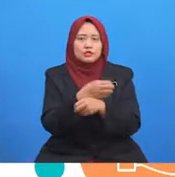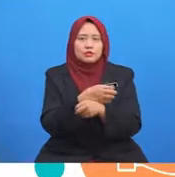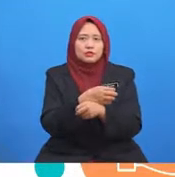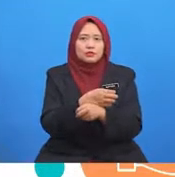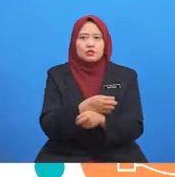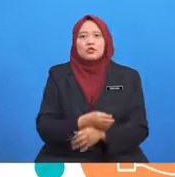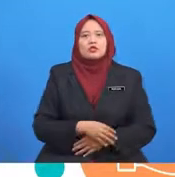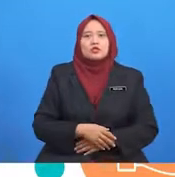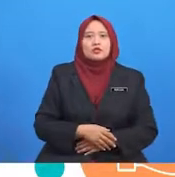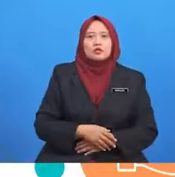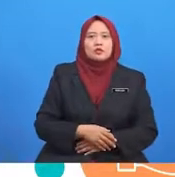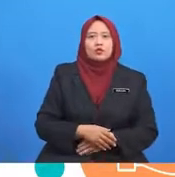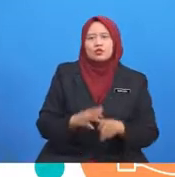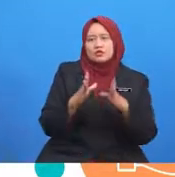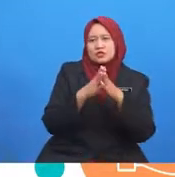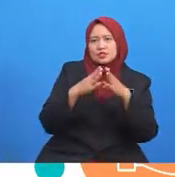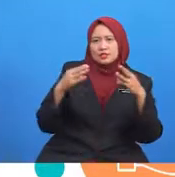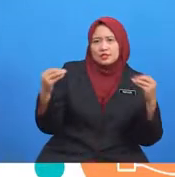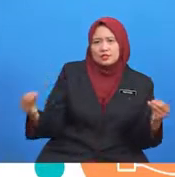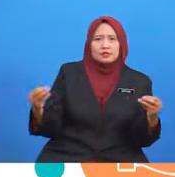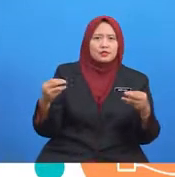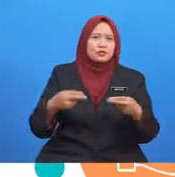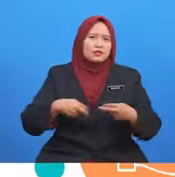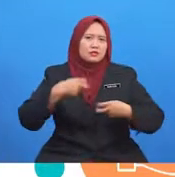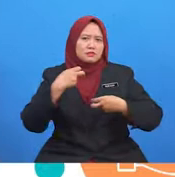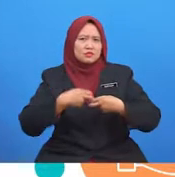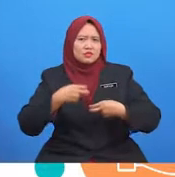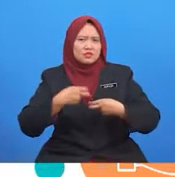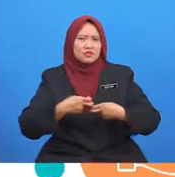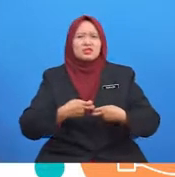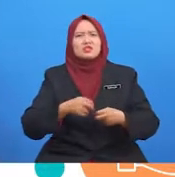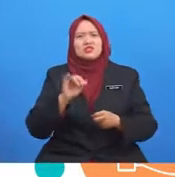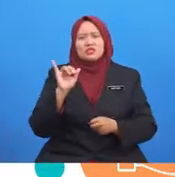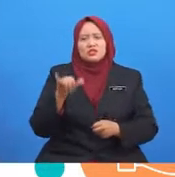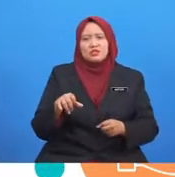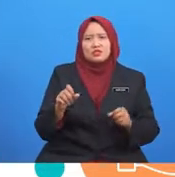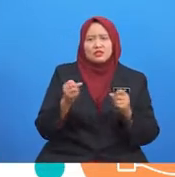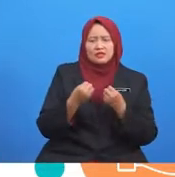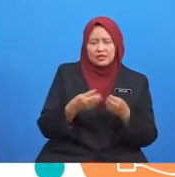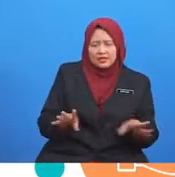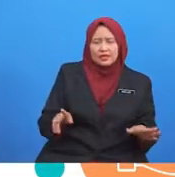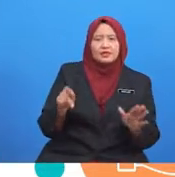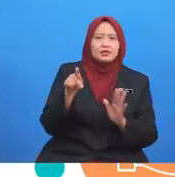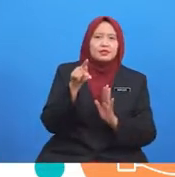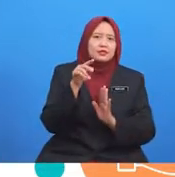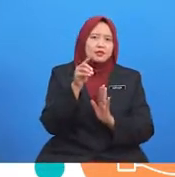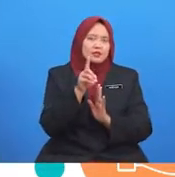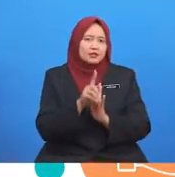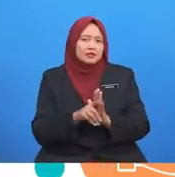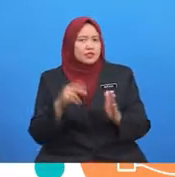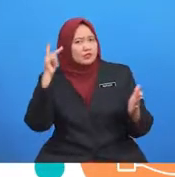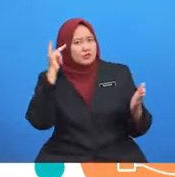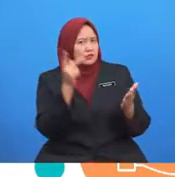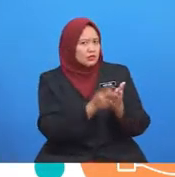reka ciptaan sedia ada yang merupakan penyelesaian masalah yang telah